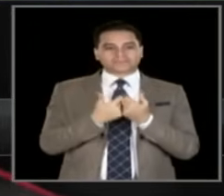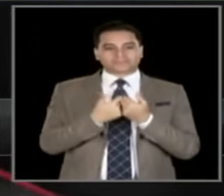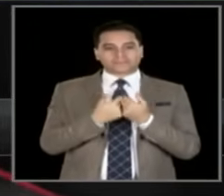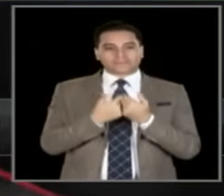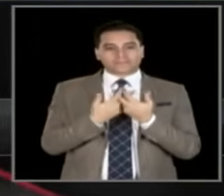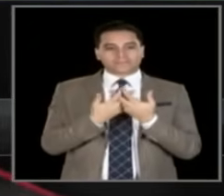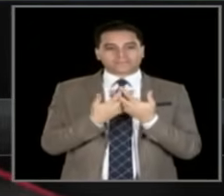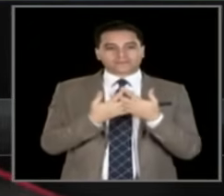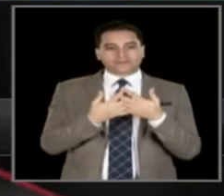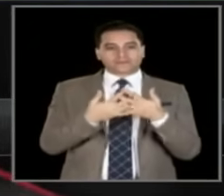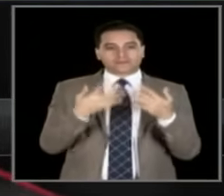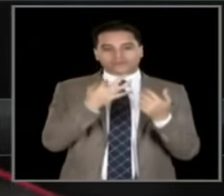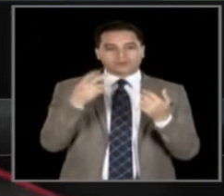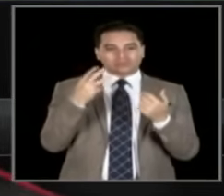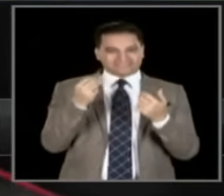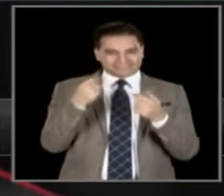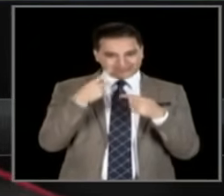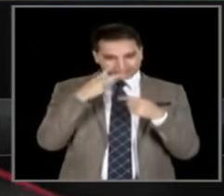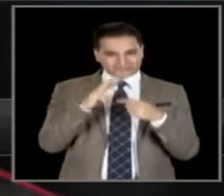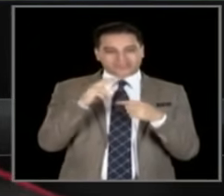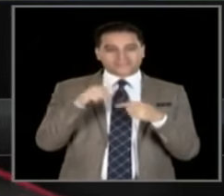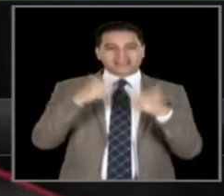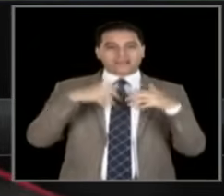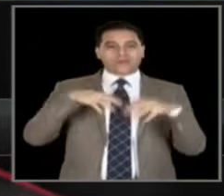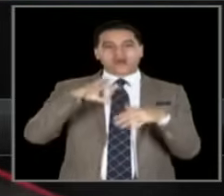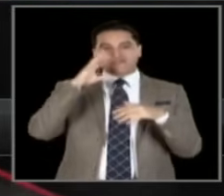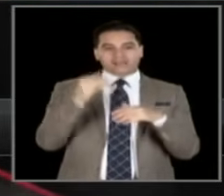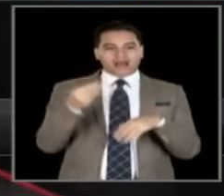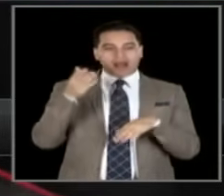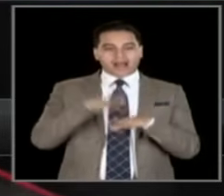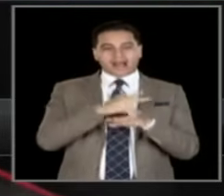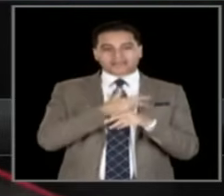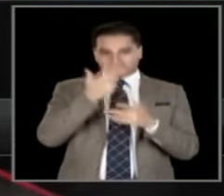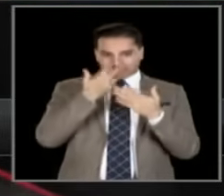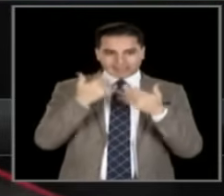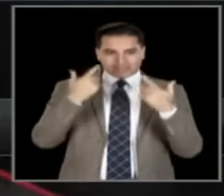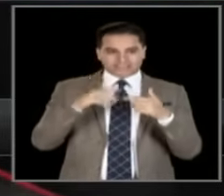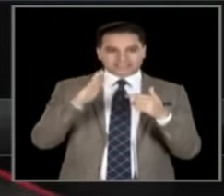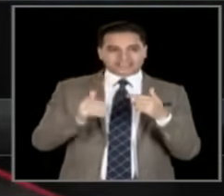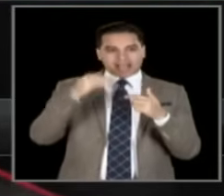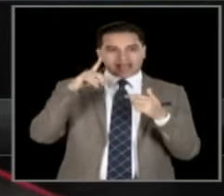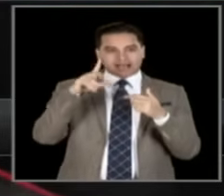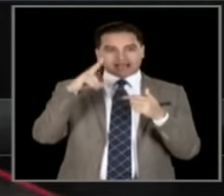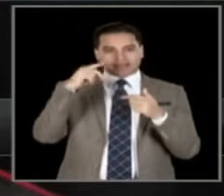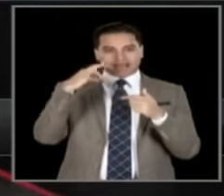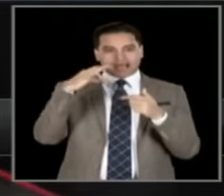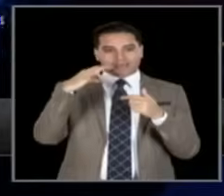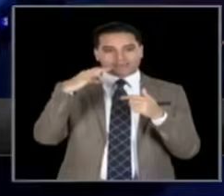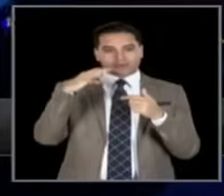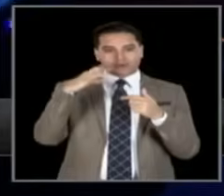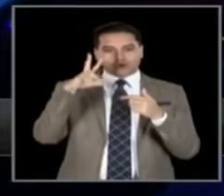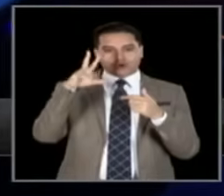960 330 غلط ما هي الدوله الافريقيه التي كان يطلق عليها قديما ساحل الذهب